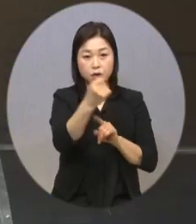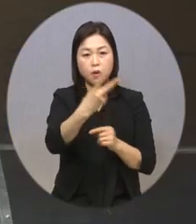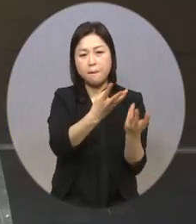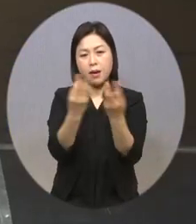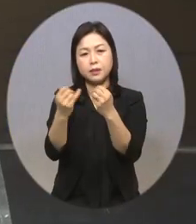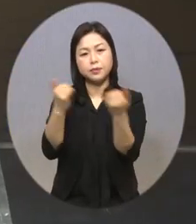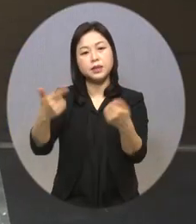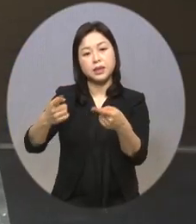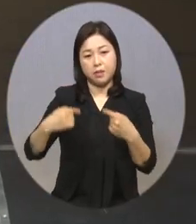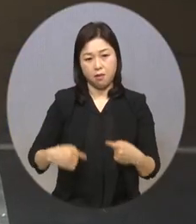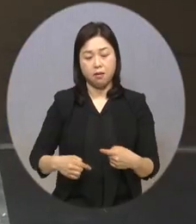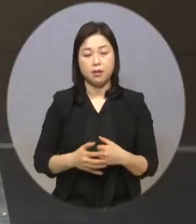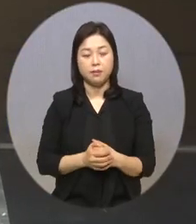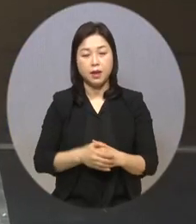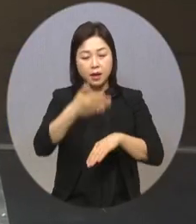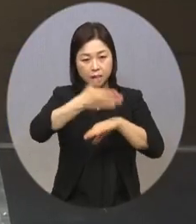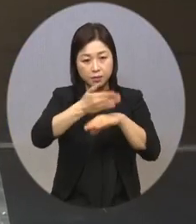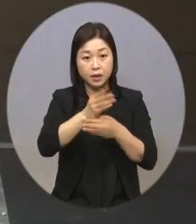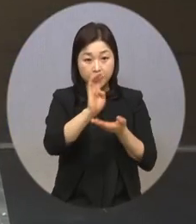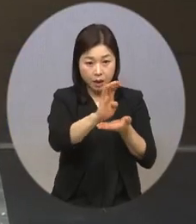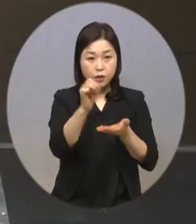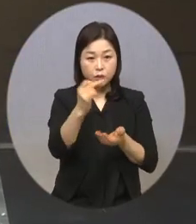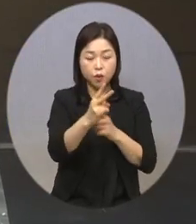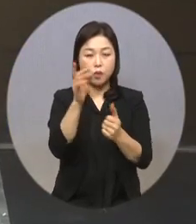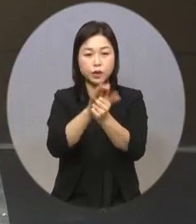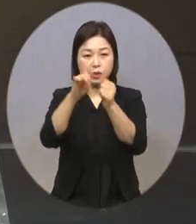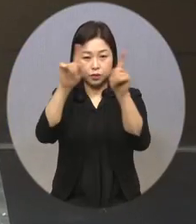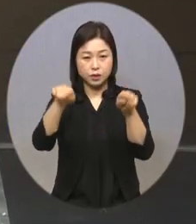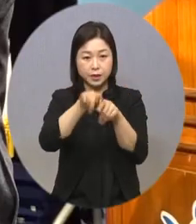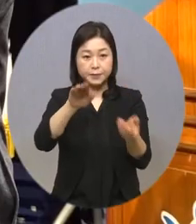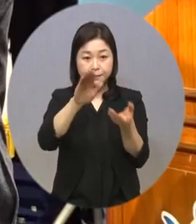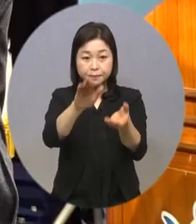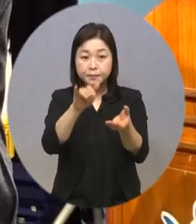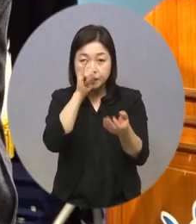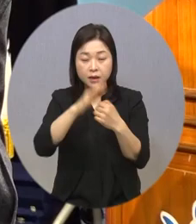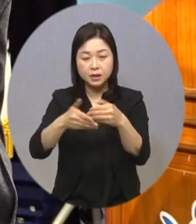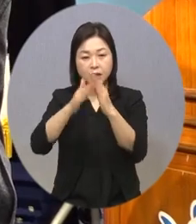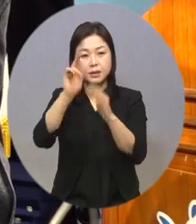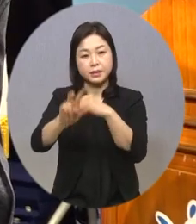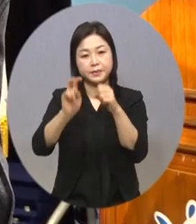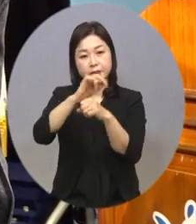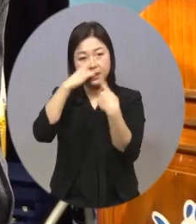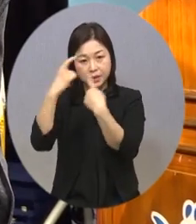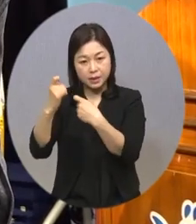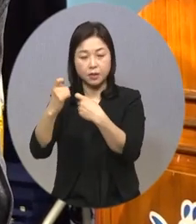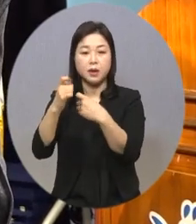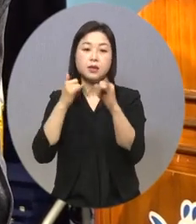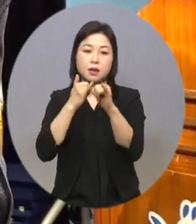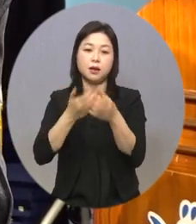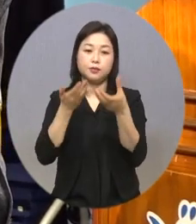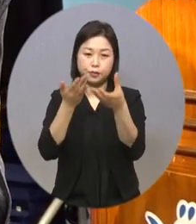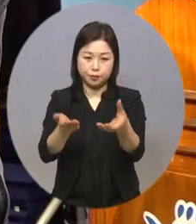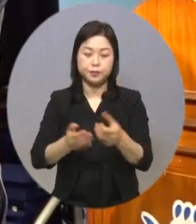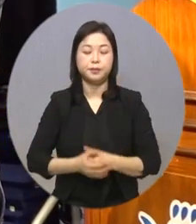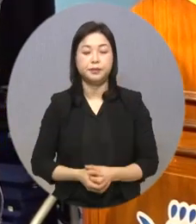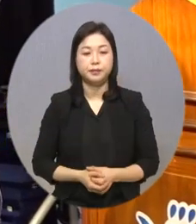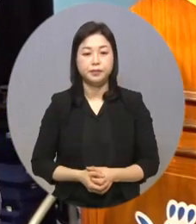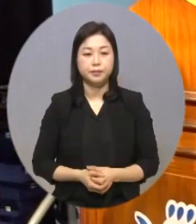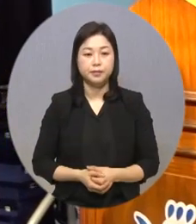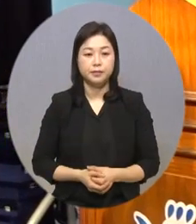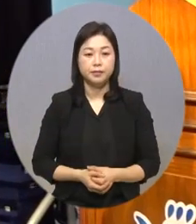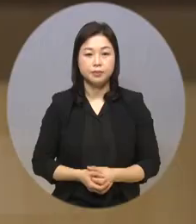인원이 참여한 가운데 감사패와 위촉장 전달과 창립 20주년 기념 표창 등의 내용으로